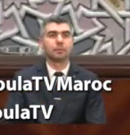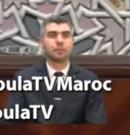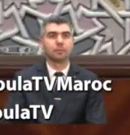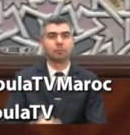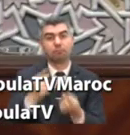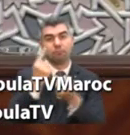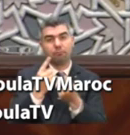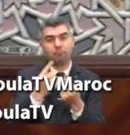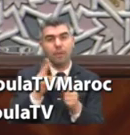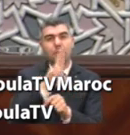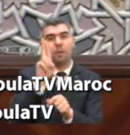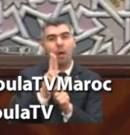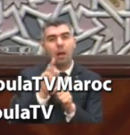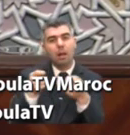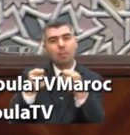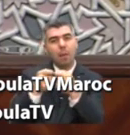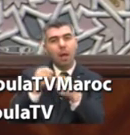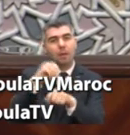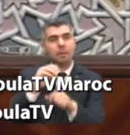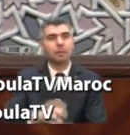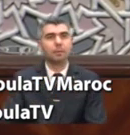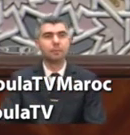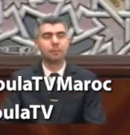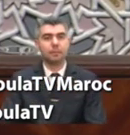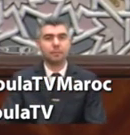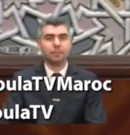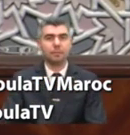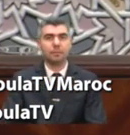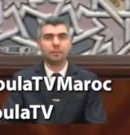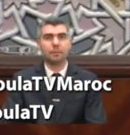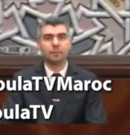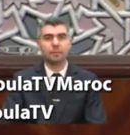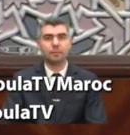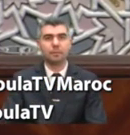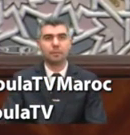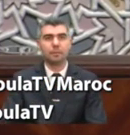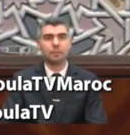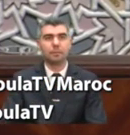تعقيب السيد النائب أو السيدة النائبة، تفضل السيد النائب.